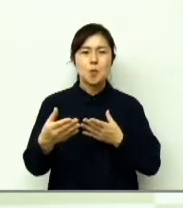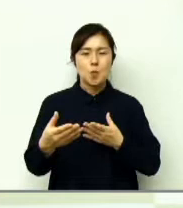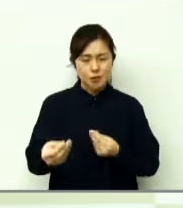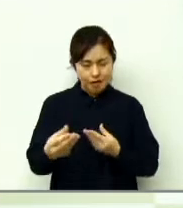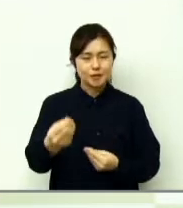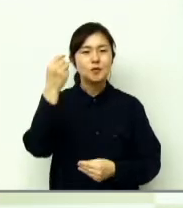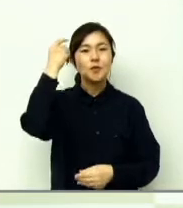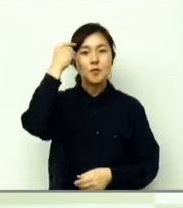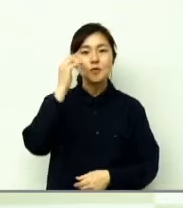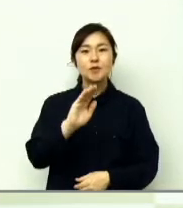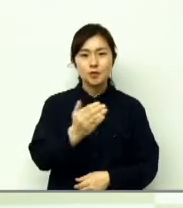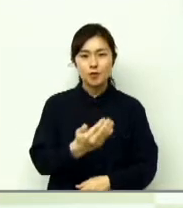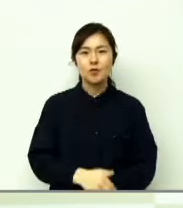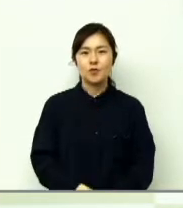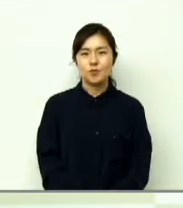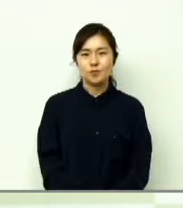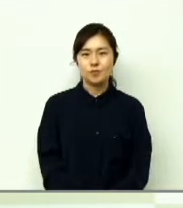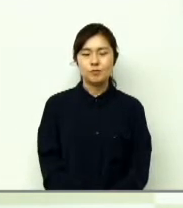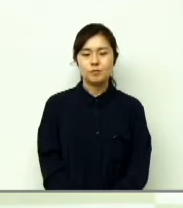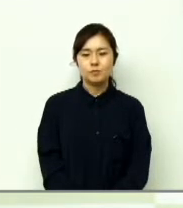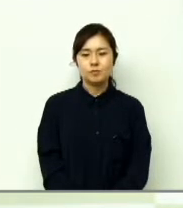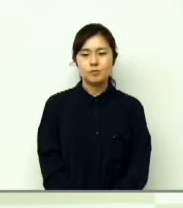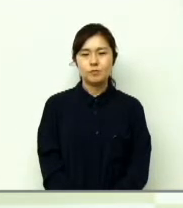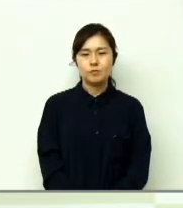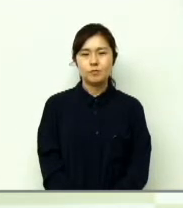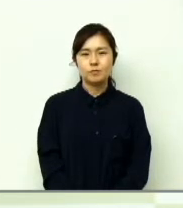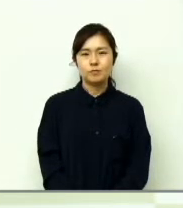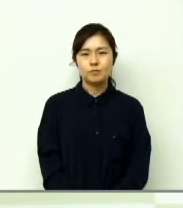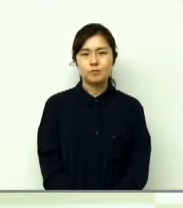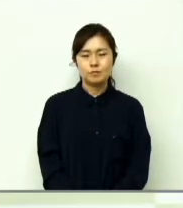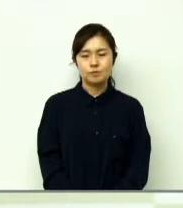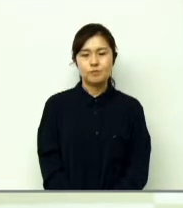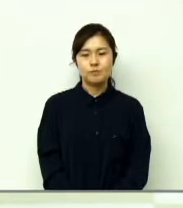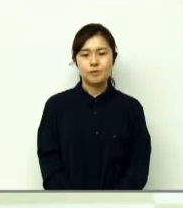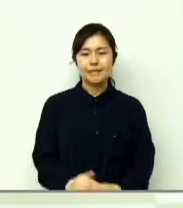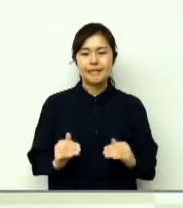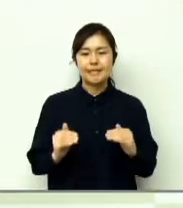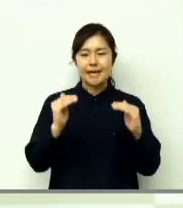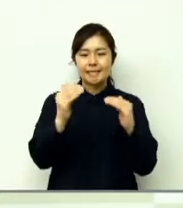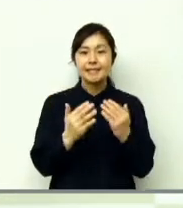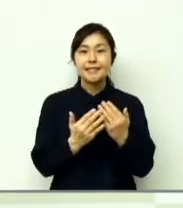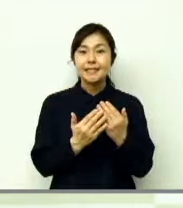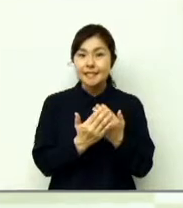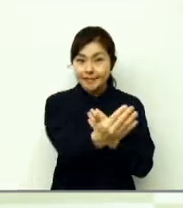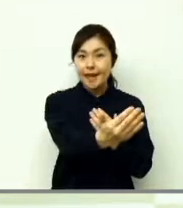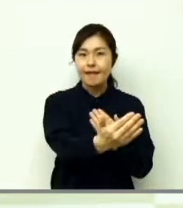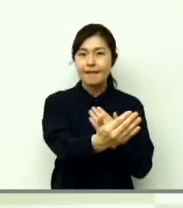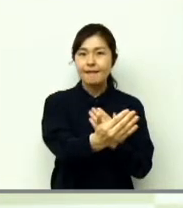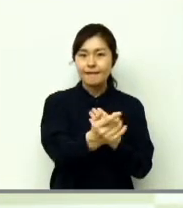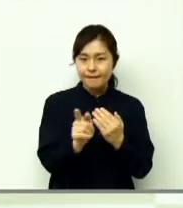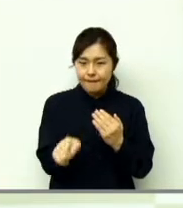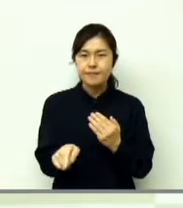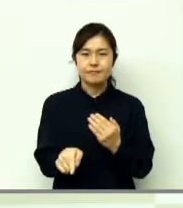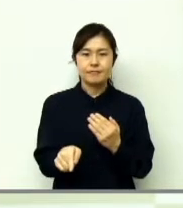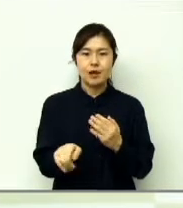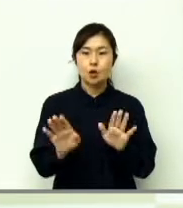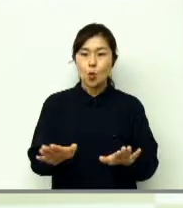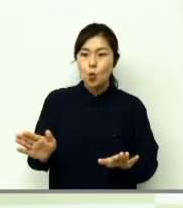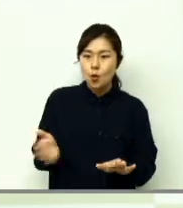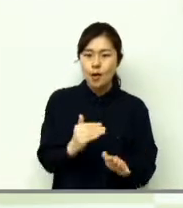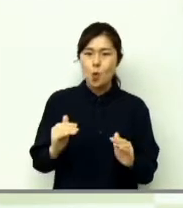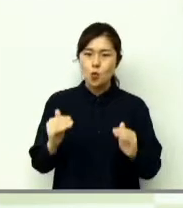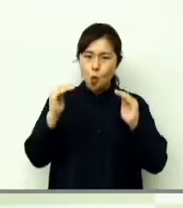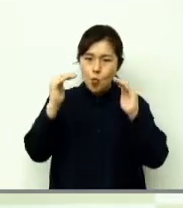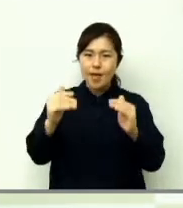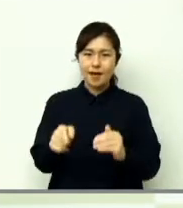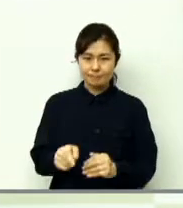その中で、その成人式をやるということで大人の仲間入りをするんですよということを知